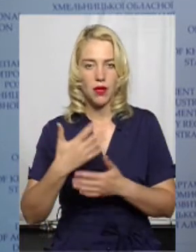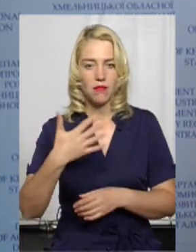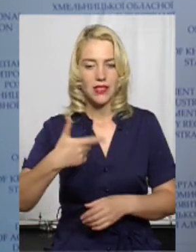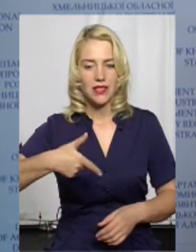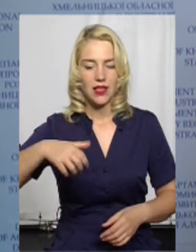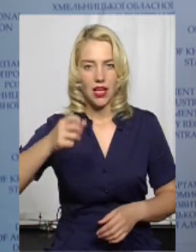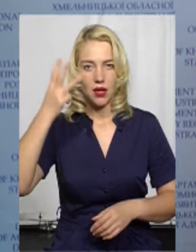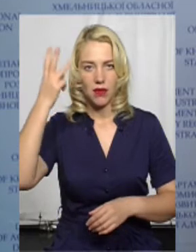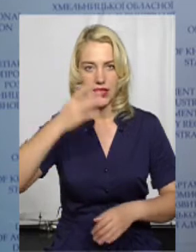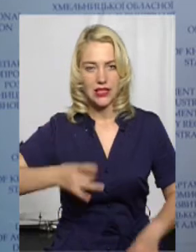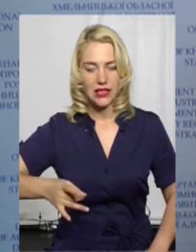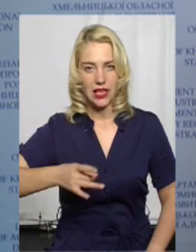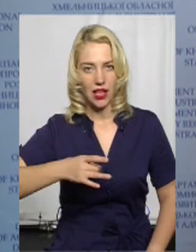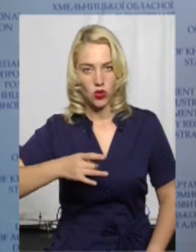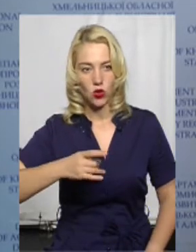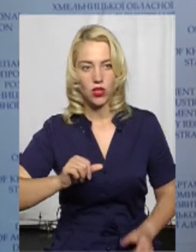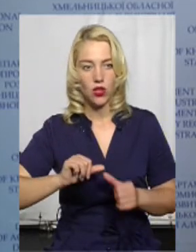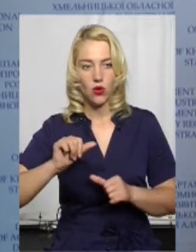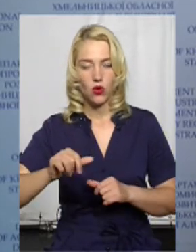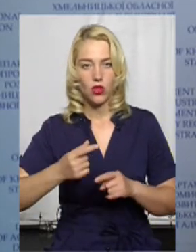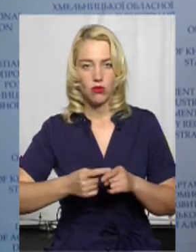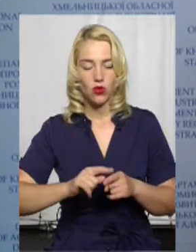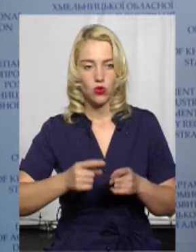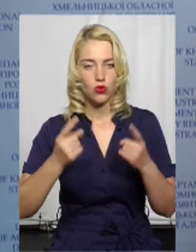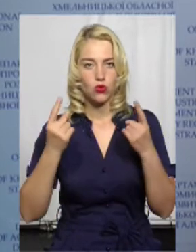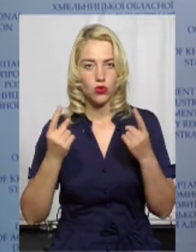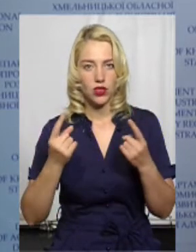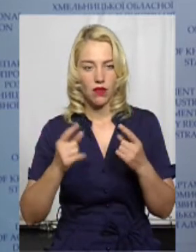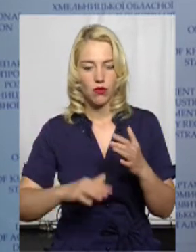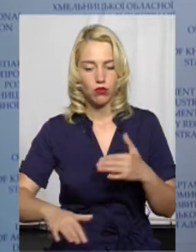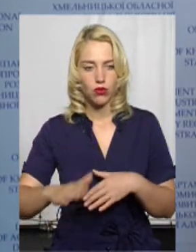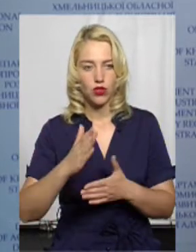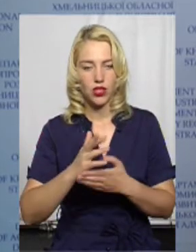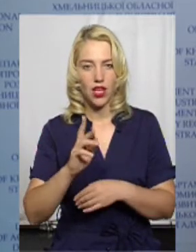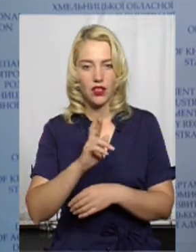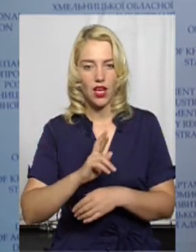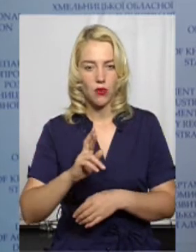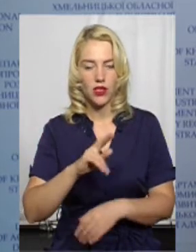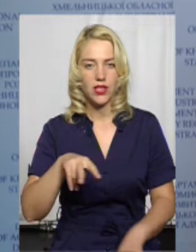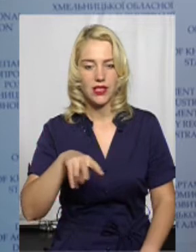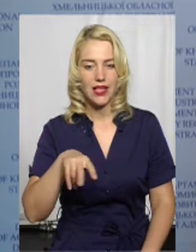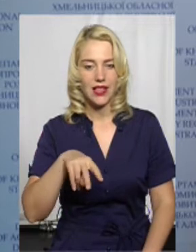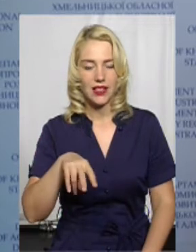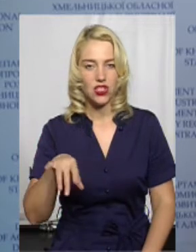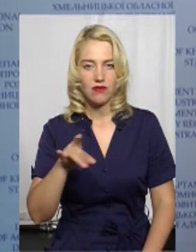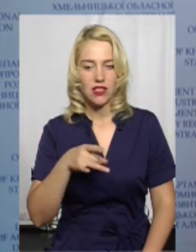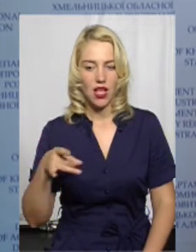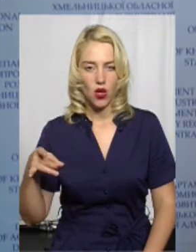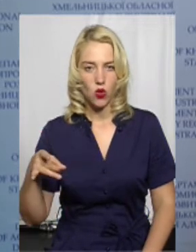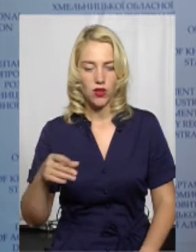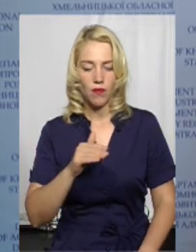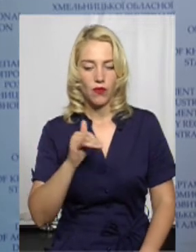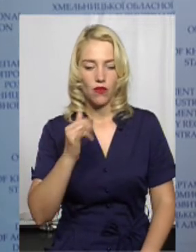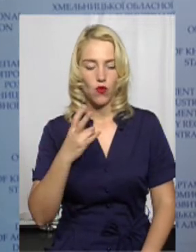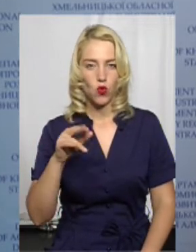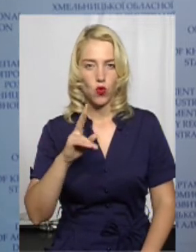гектарів у Хмельницькому районі. А крім того, досить суттєві площі є в Ярмолинецькому і Летичівському районі. Фундук –